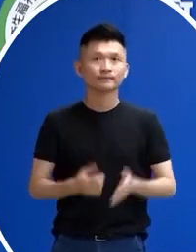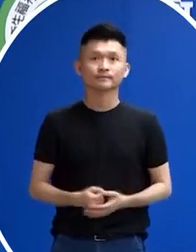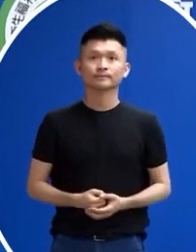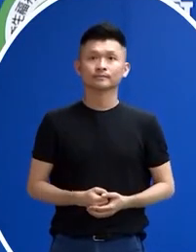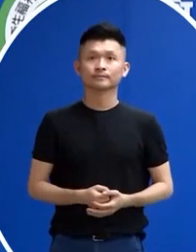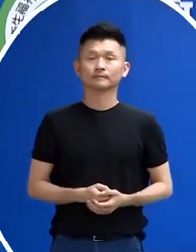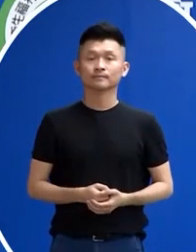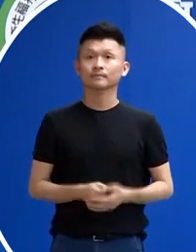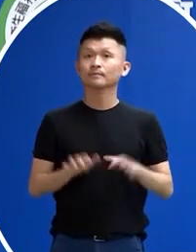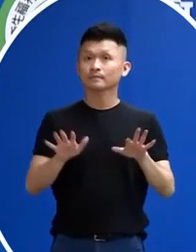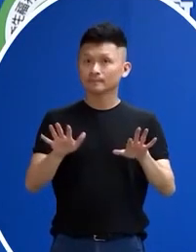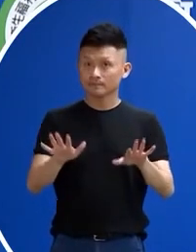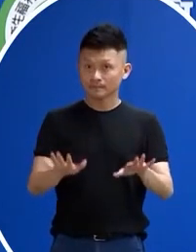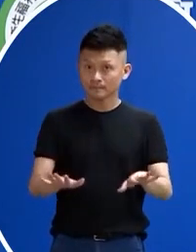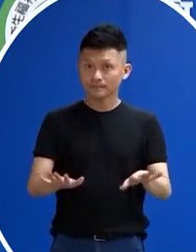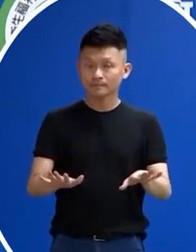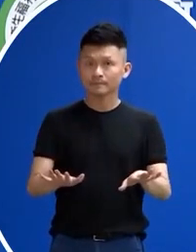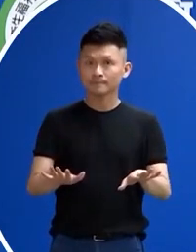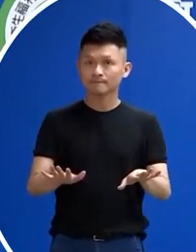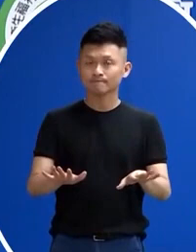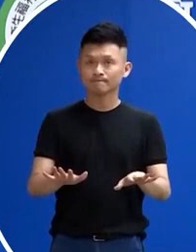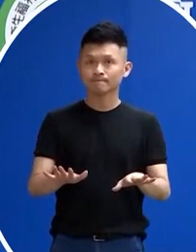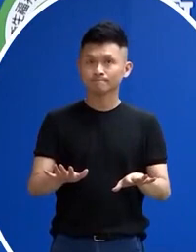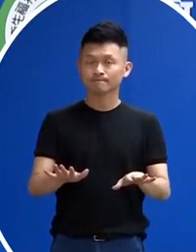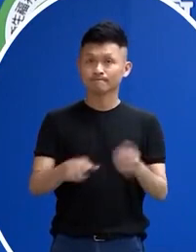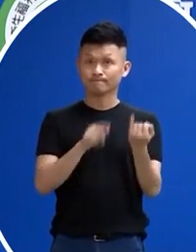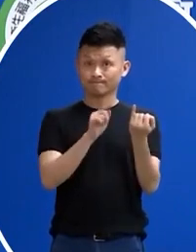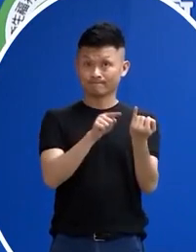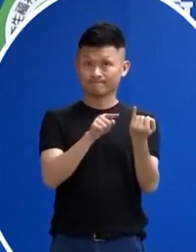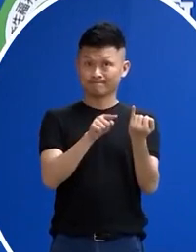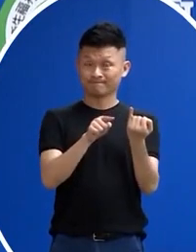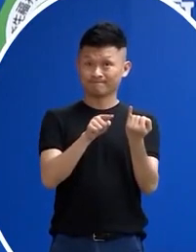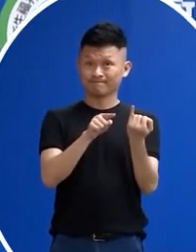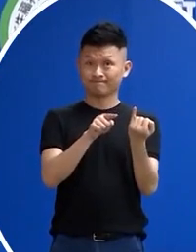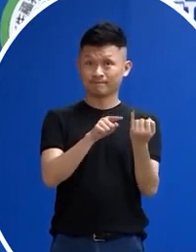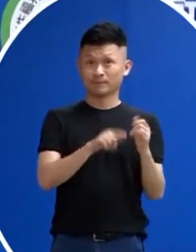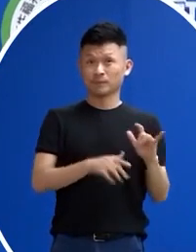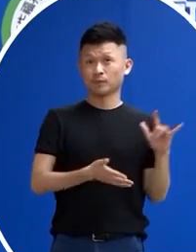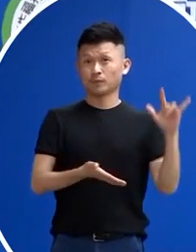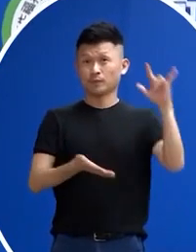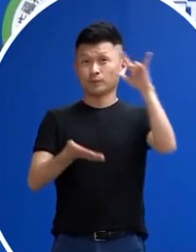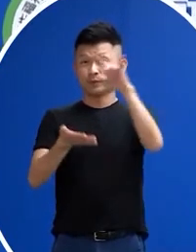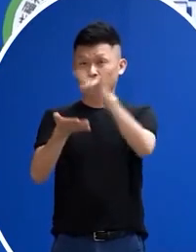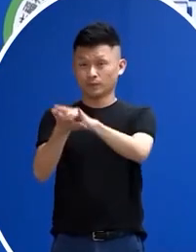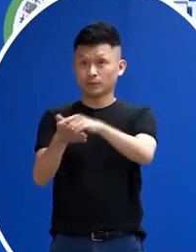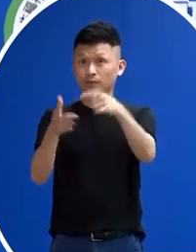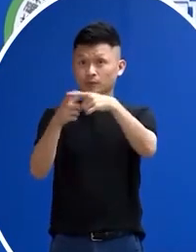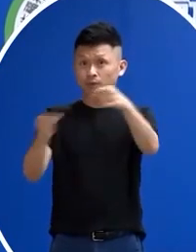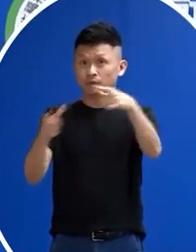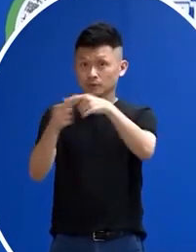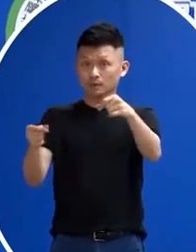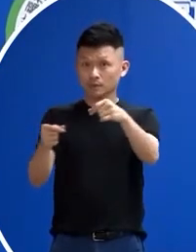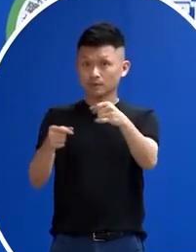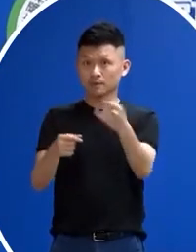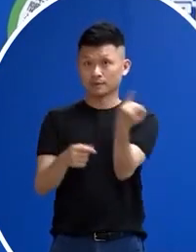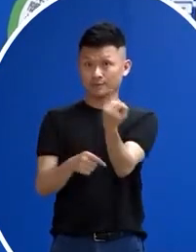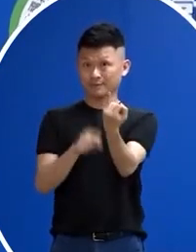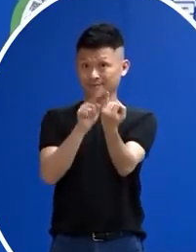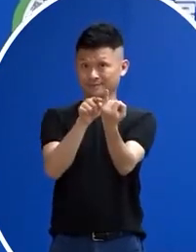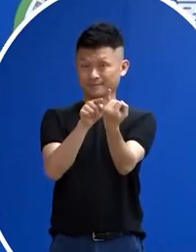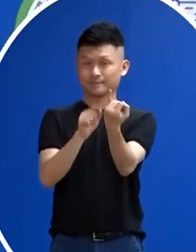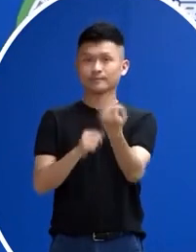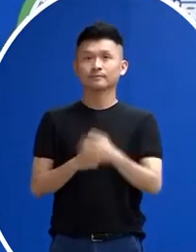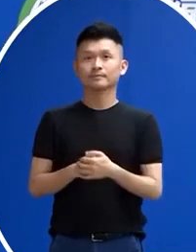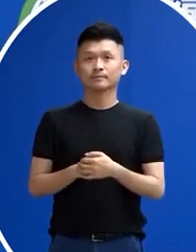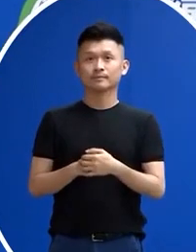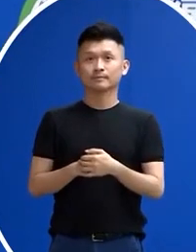那目前那这位在日本被确认的日籍女性，她是在居